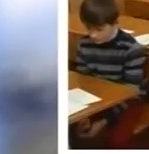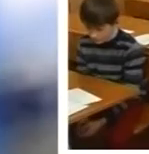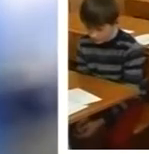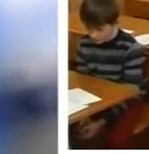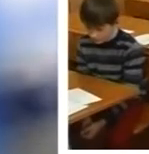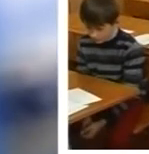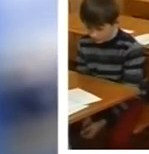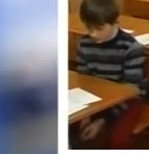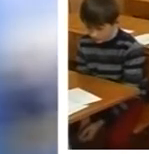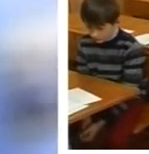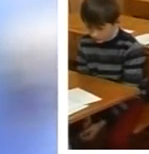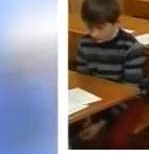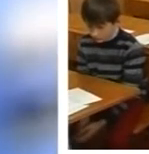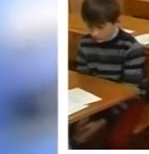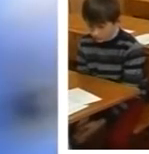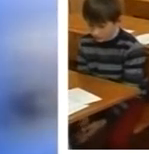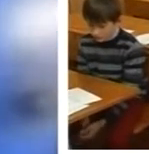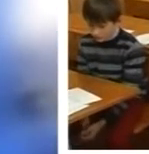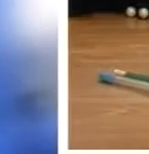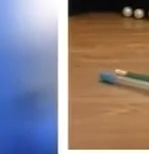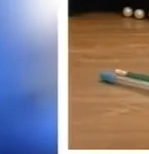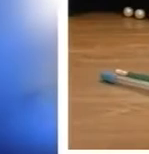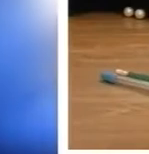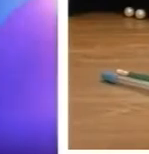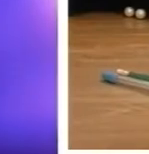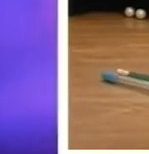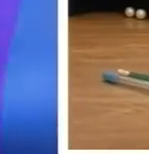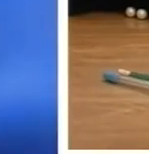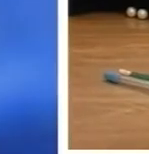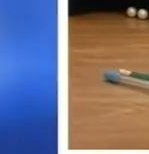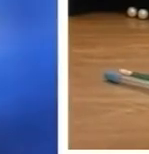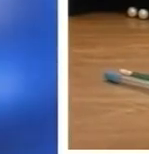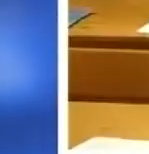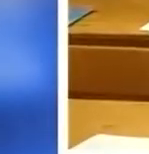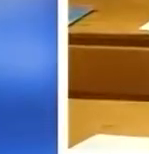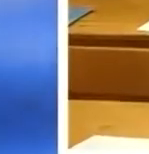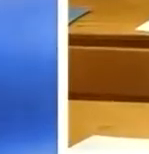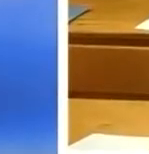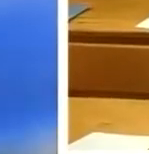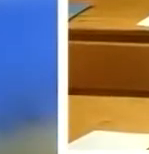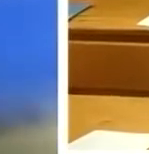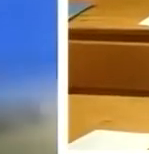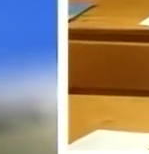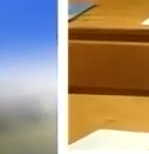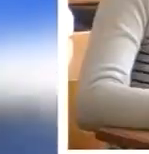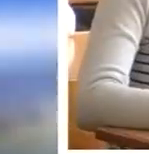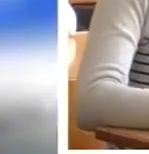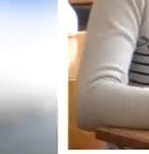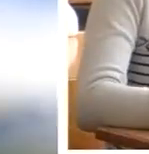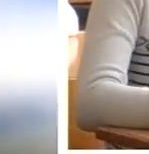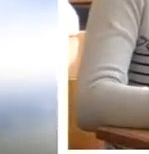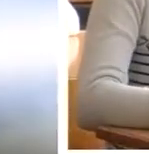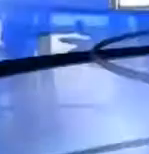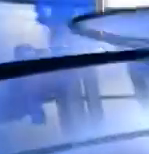Понад 250 учнів та студентів з усієї області взяли участь у третьому етапі міжнародного конкурсу знавців української мови імені